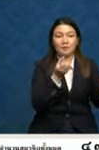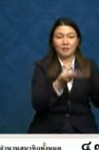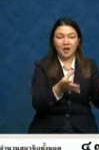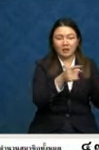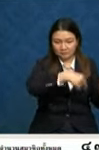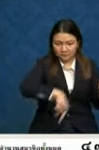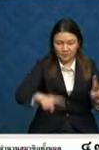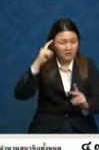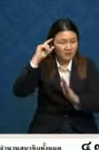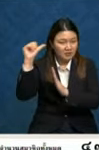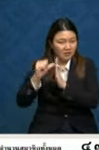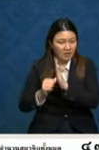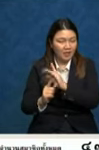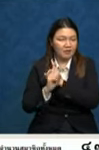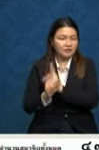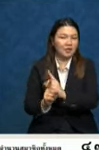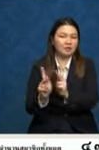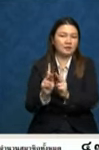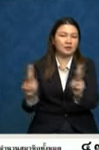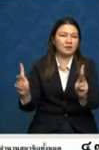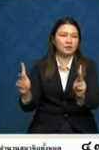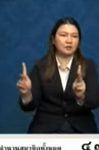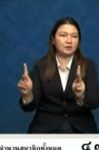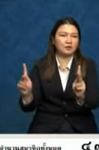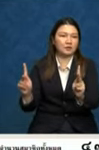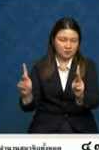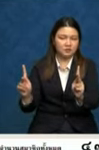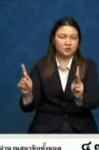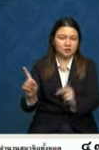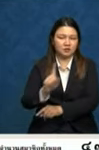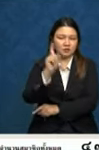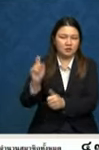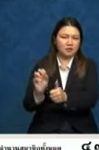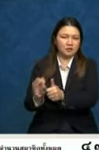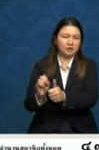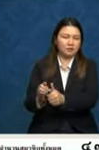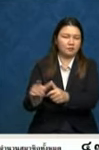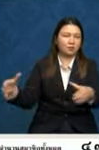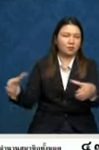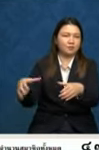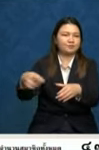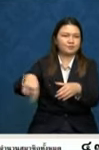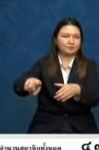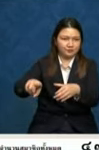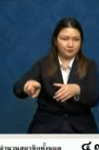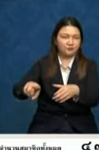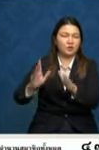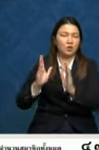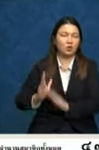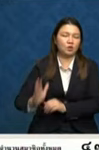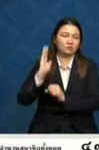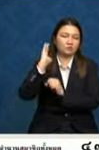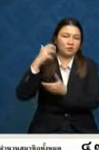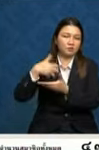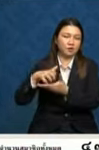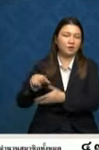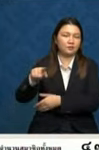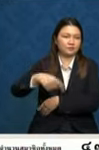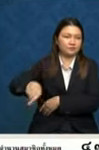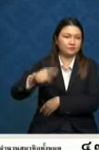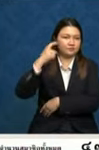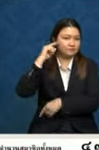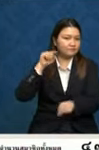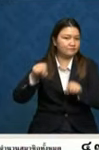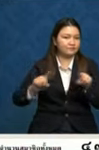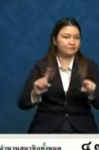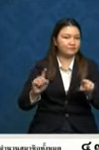หรือของคณะกรรมการที่ขอสงวนความเห็นและผู้แปรยติ ที่ขอสงวนคำแปรยตินะครับ